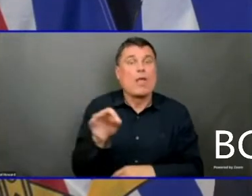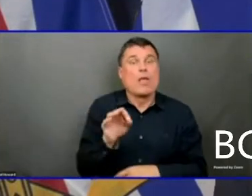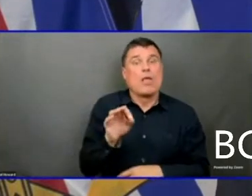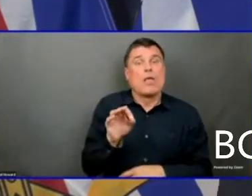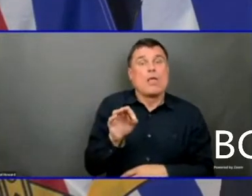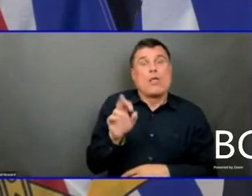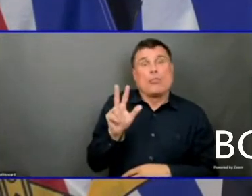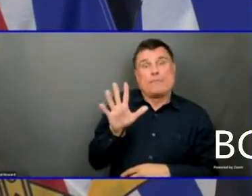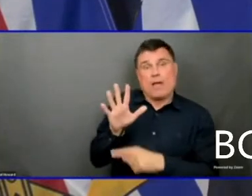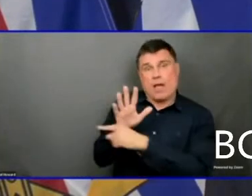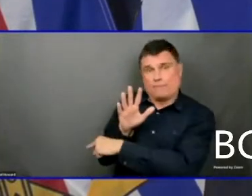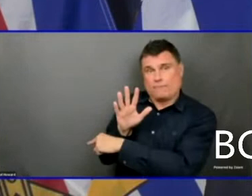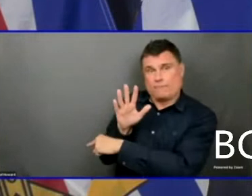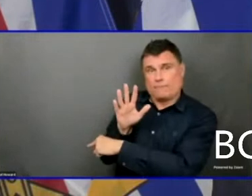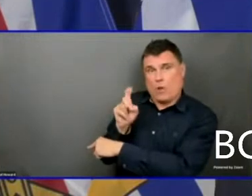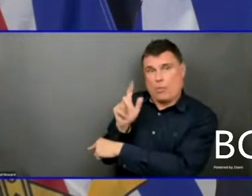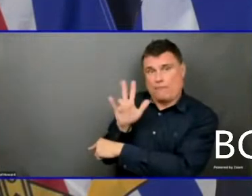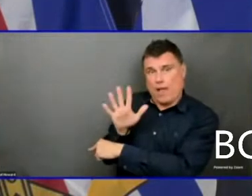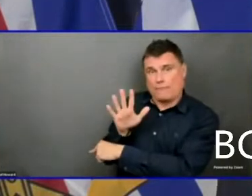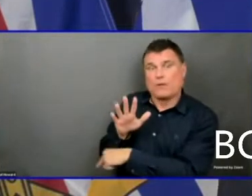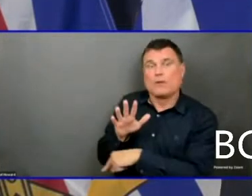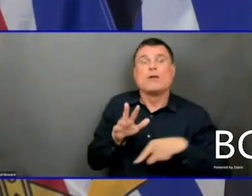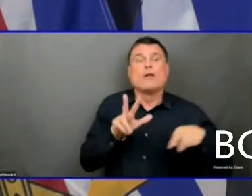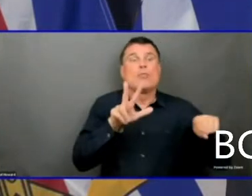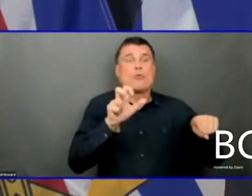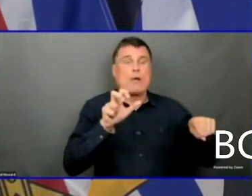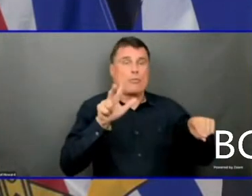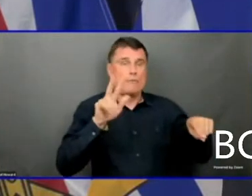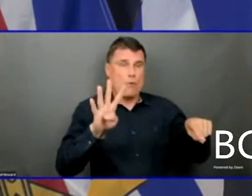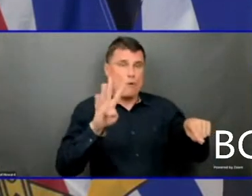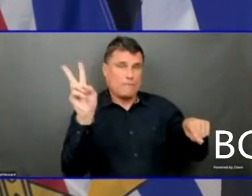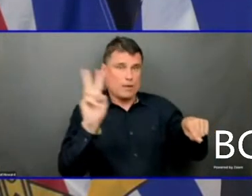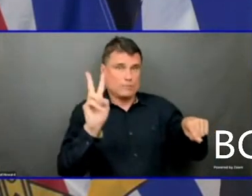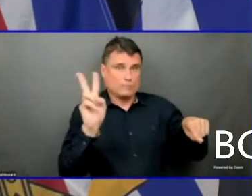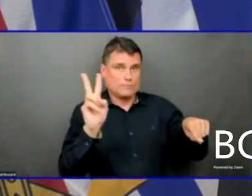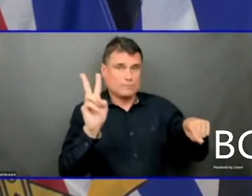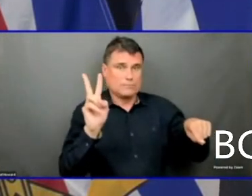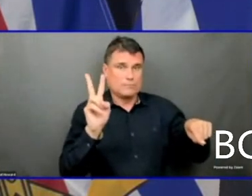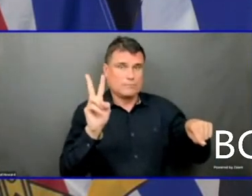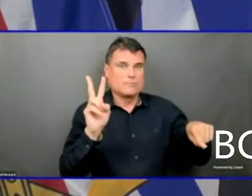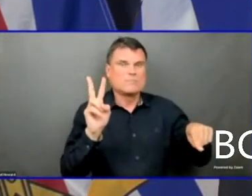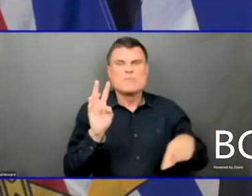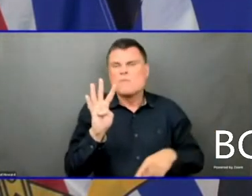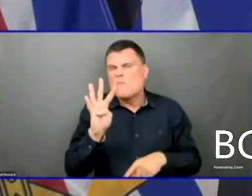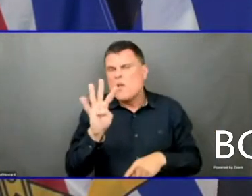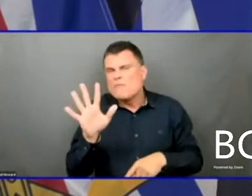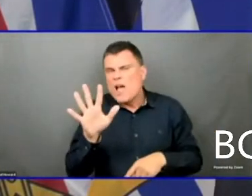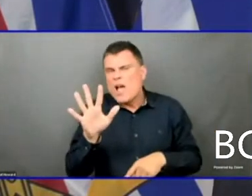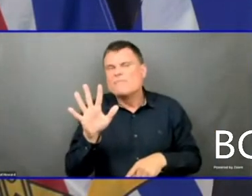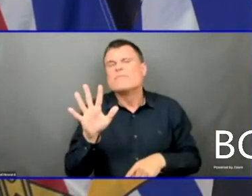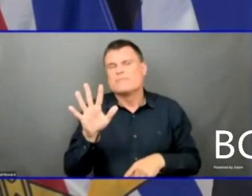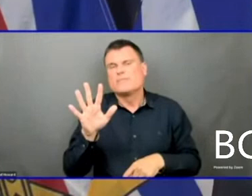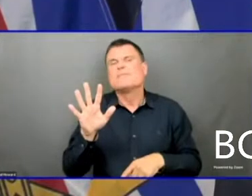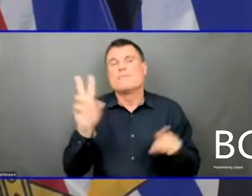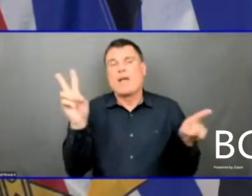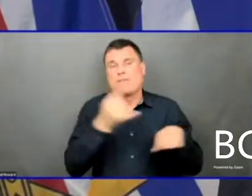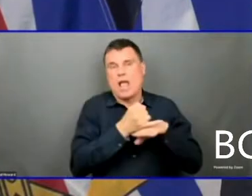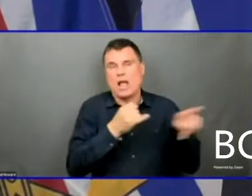系811或者呢去看急诊这个越早汇报越好。